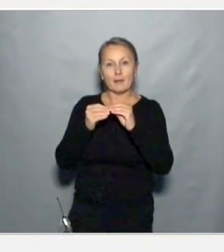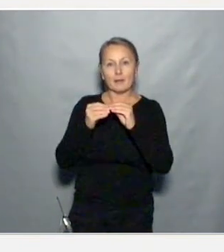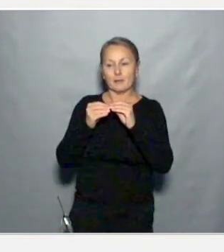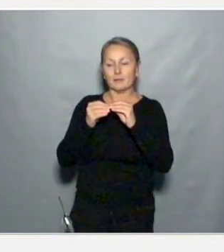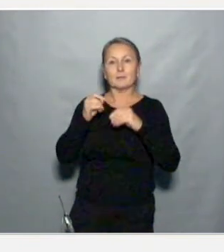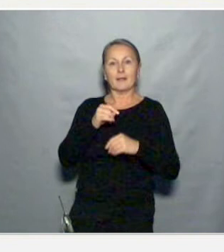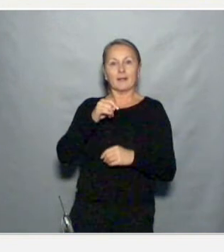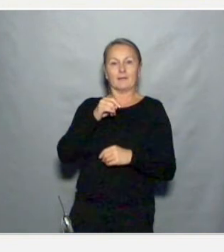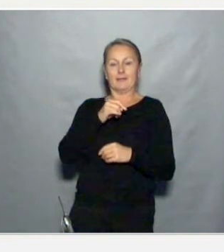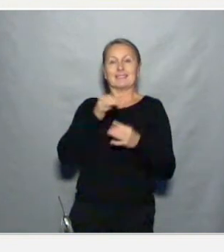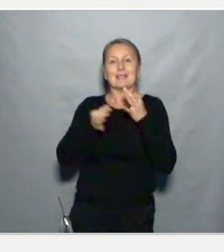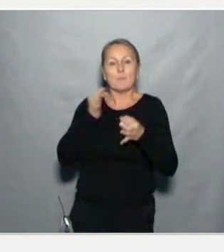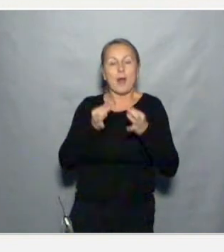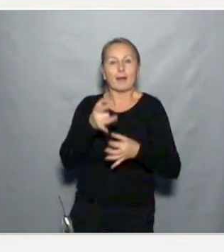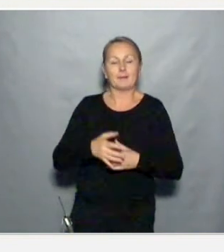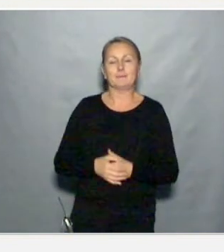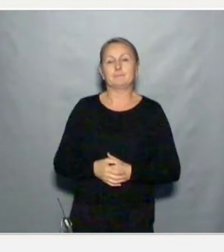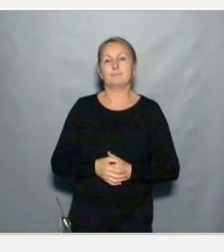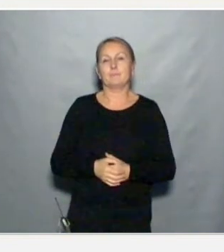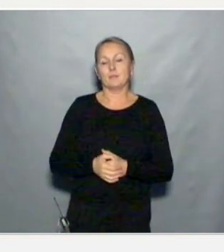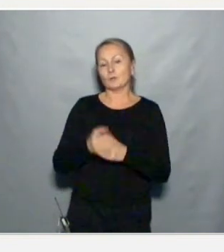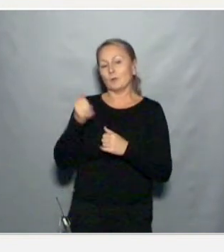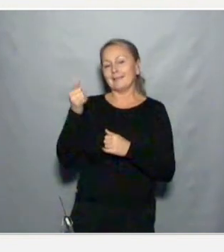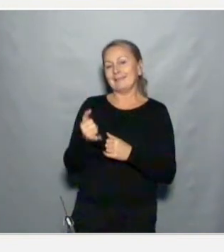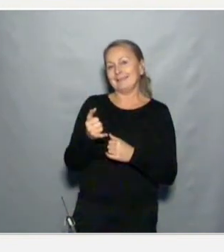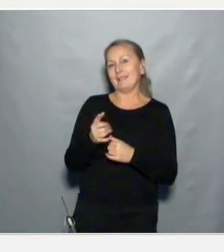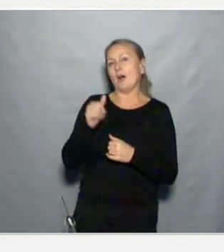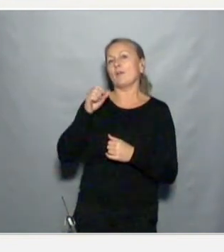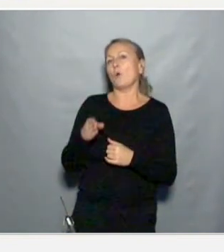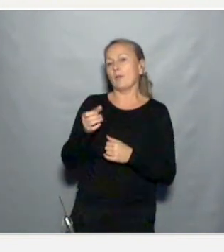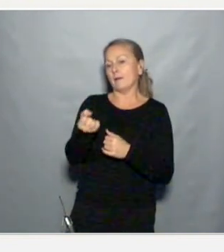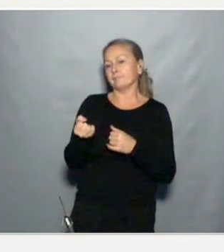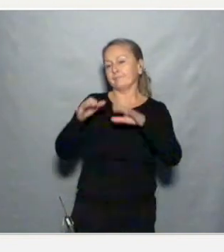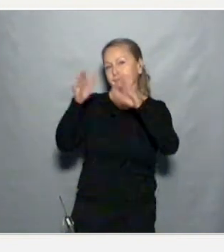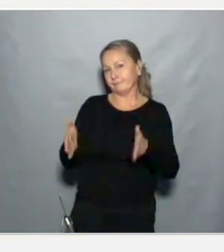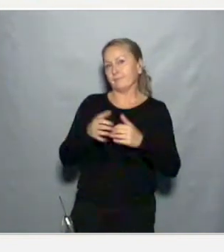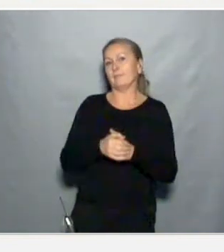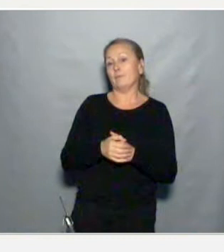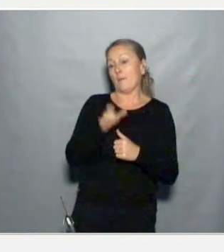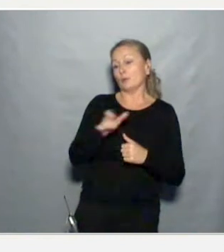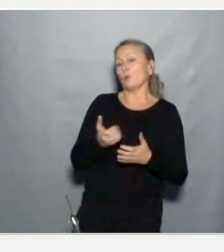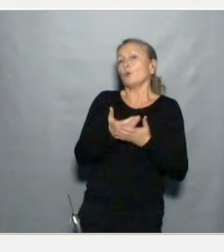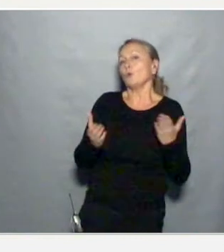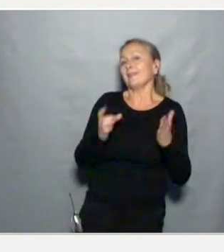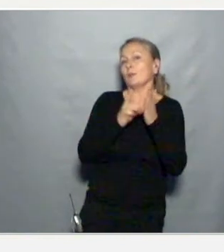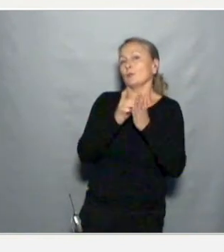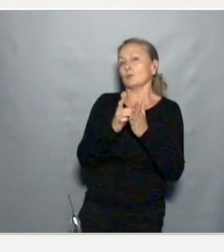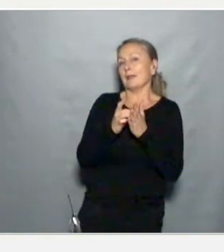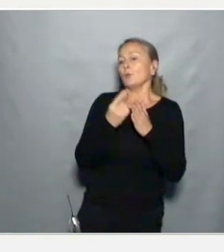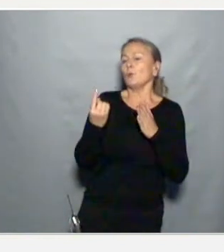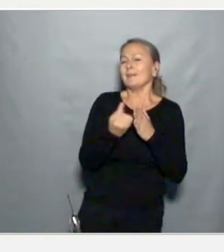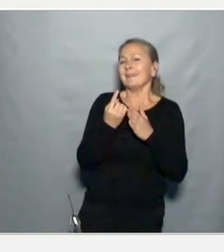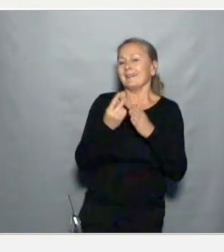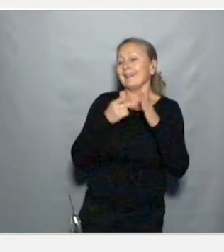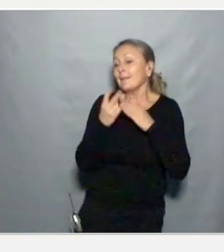vi simulerar? Så i ADHD-lådan får personer utan diagnos en unik inblick